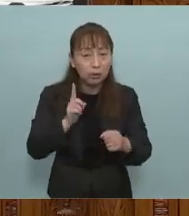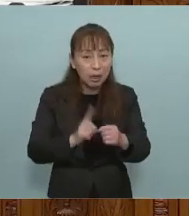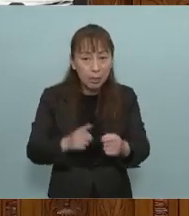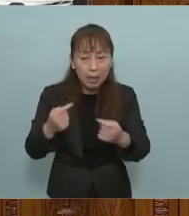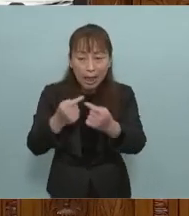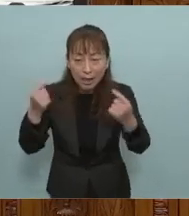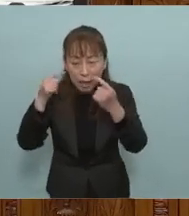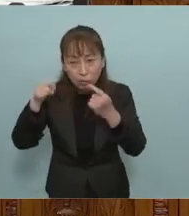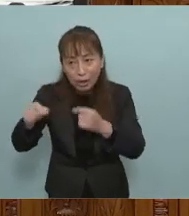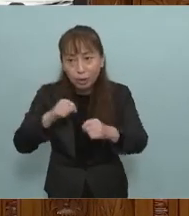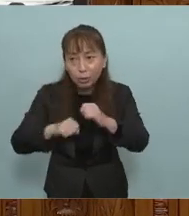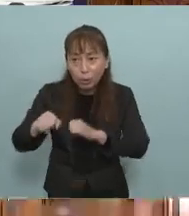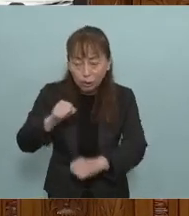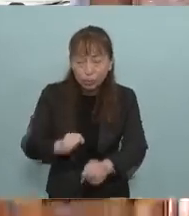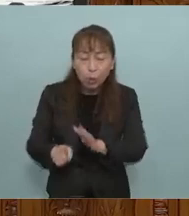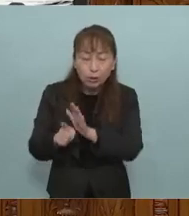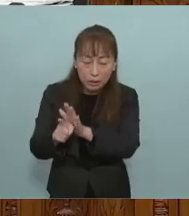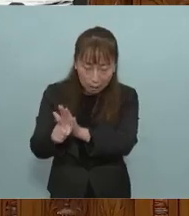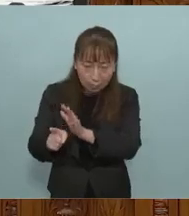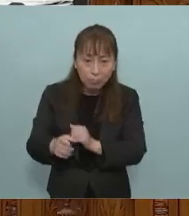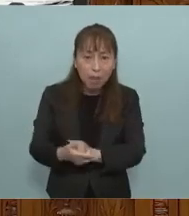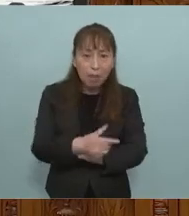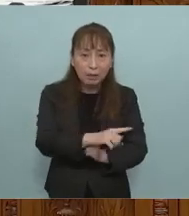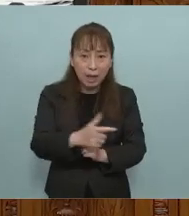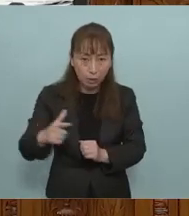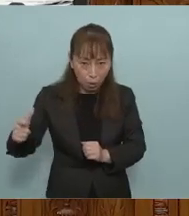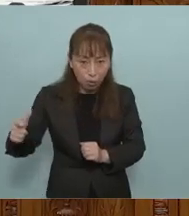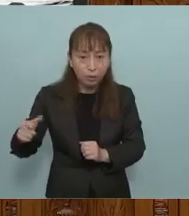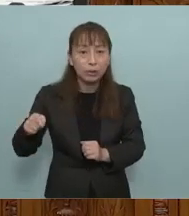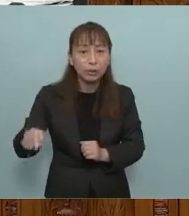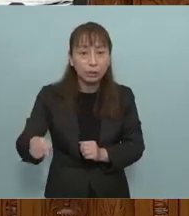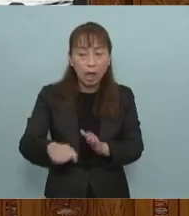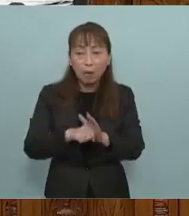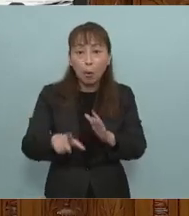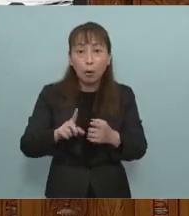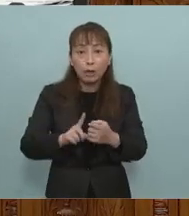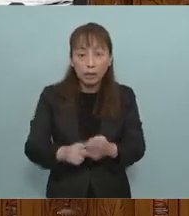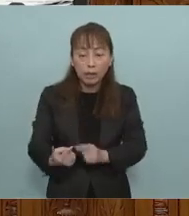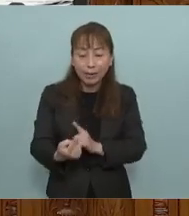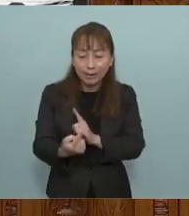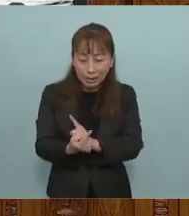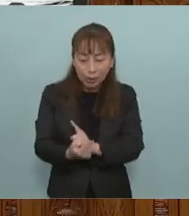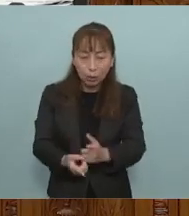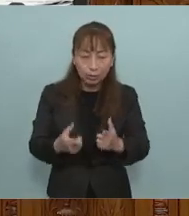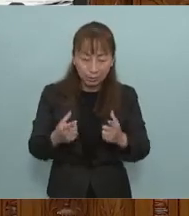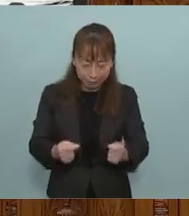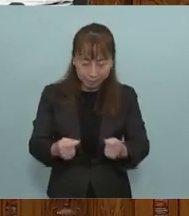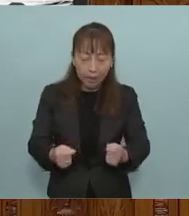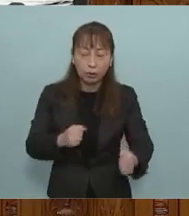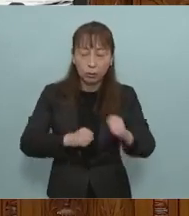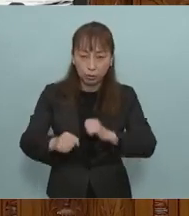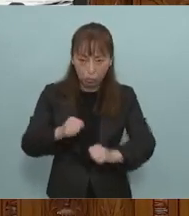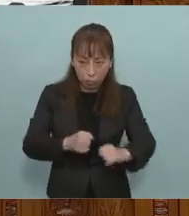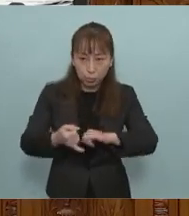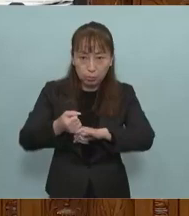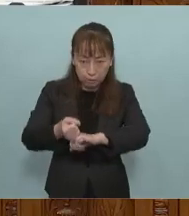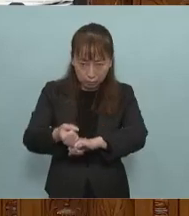学等の取り組みの支援策などについて効果的な対策にしっかりと取り組んでまいります